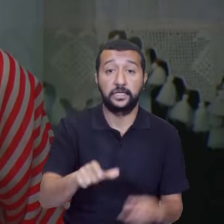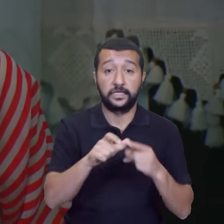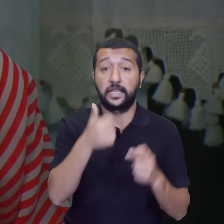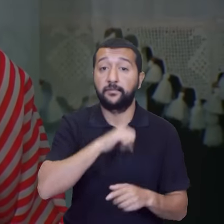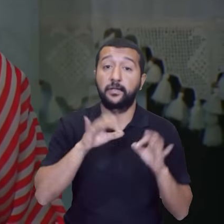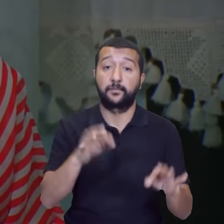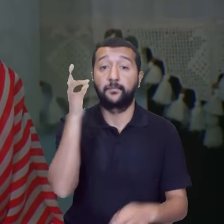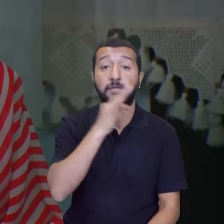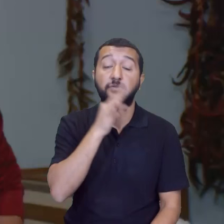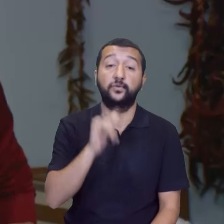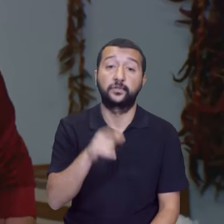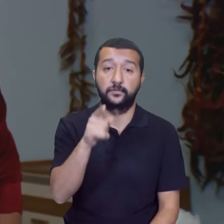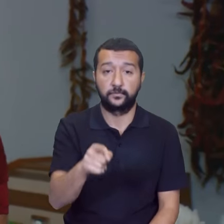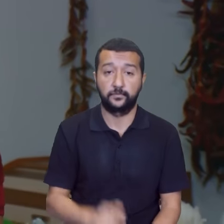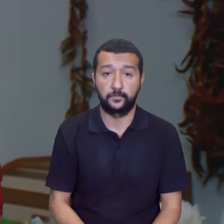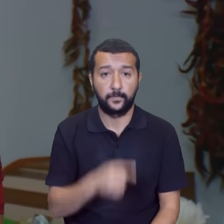abiye benziyorsun.